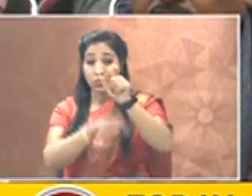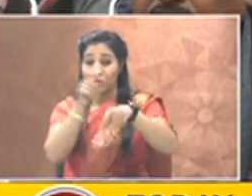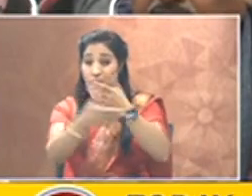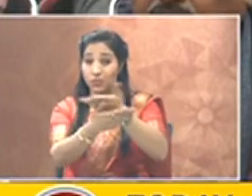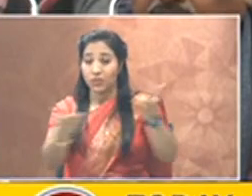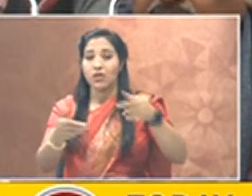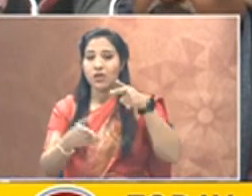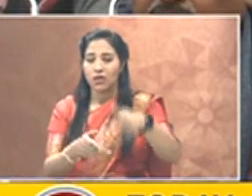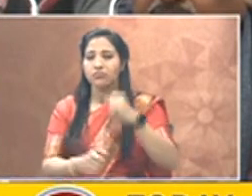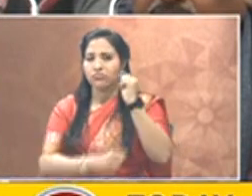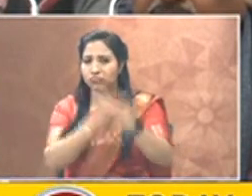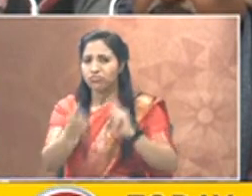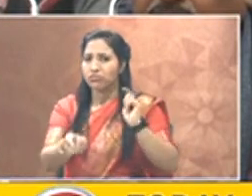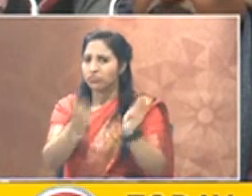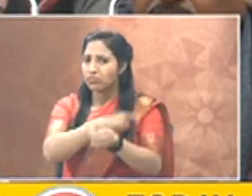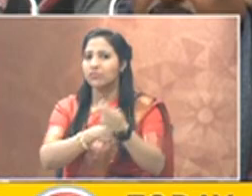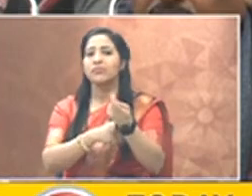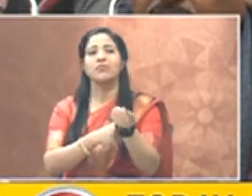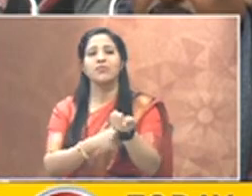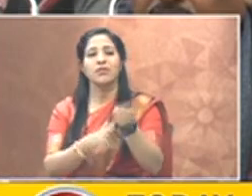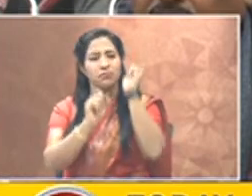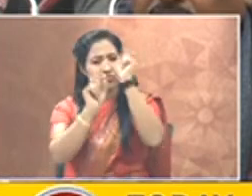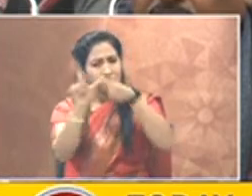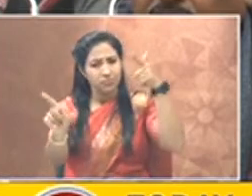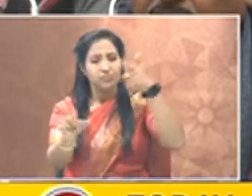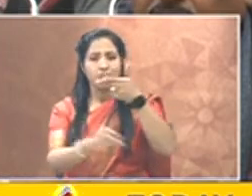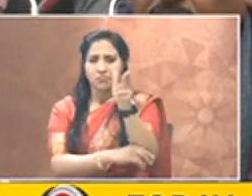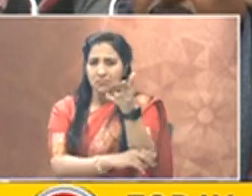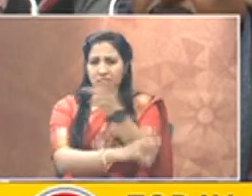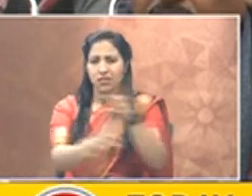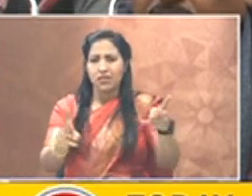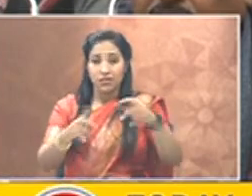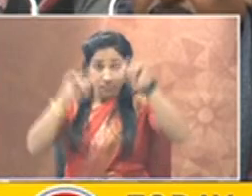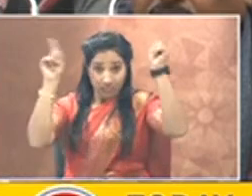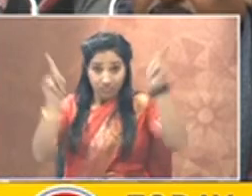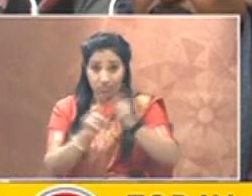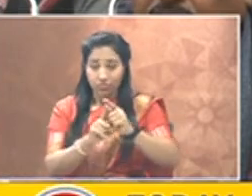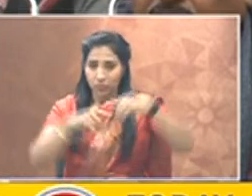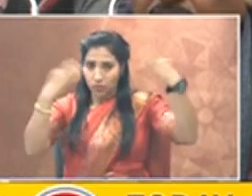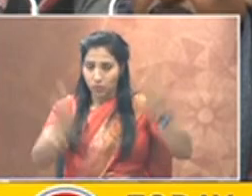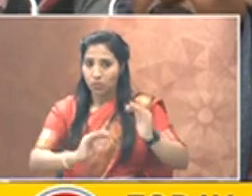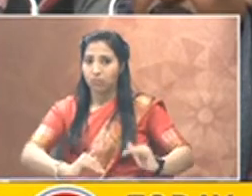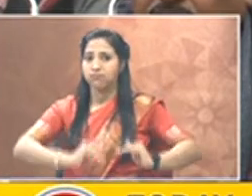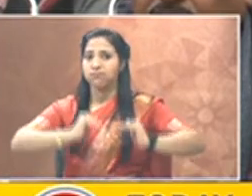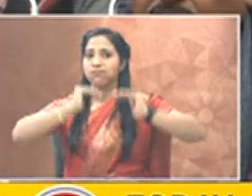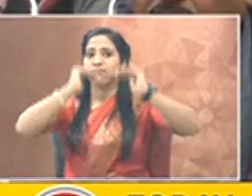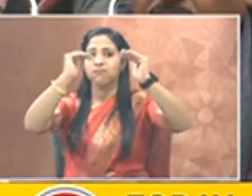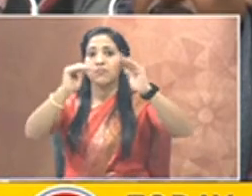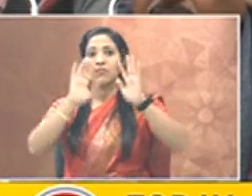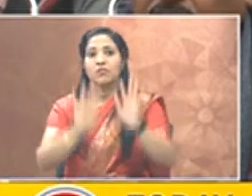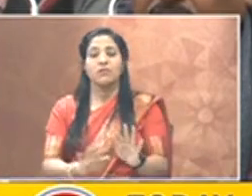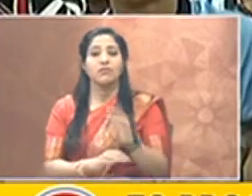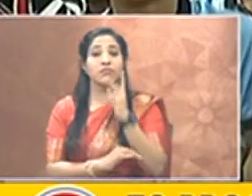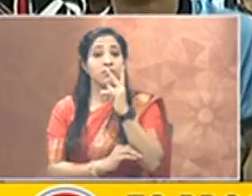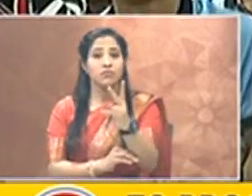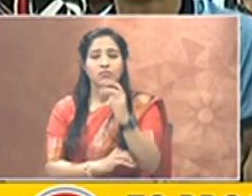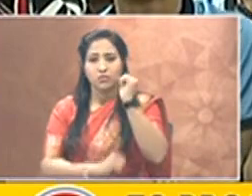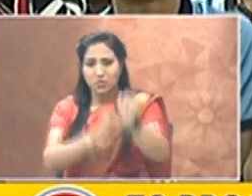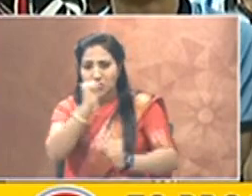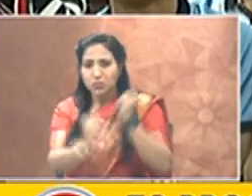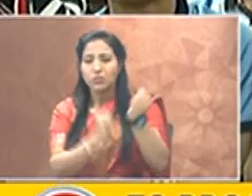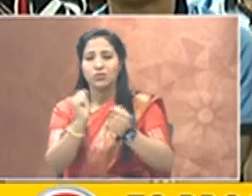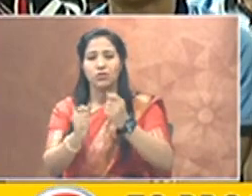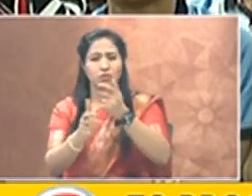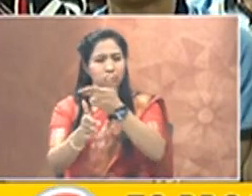आज खेलों की दुनिया में भी भारत नित नई ऊंचाइयों को छू रहा है। स्पोर्ट्स की